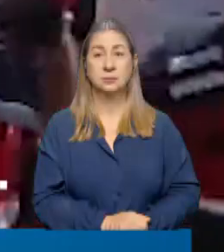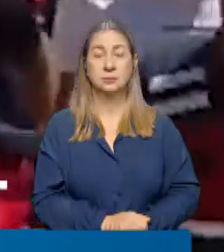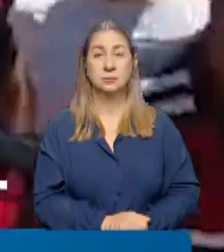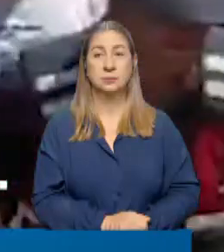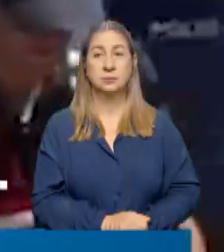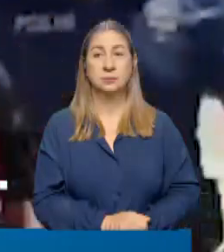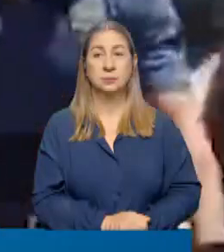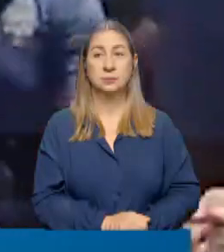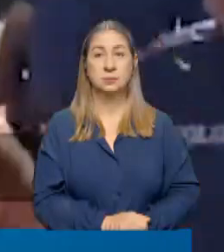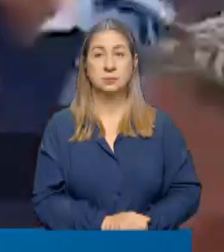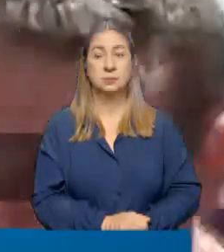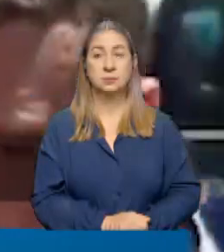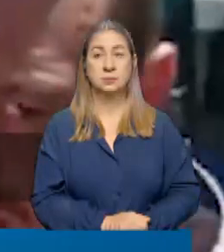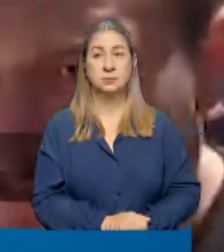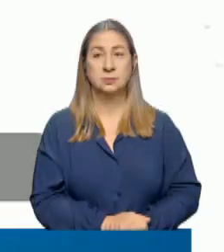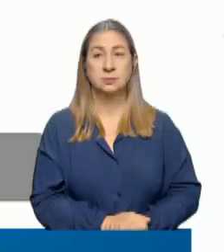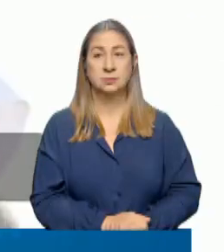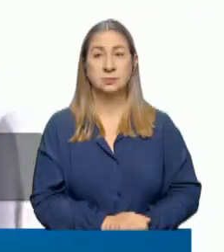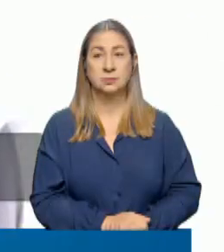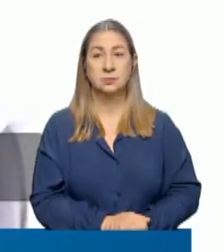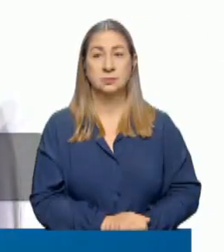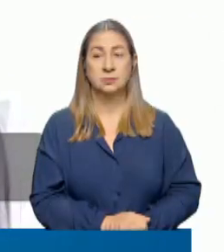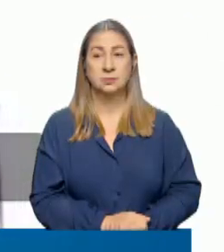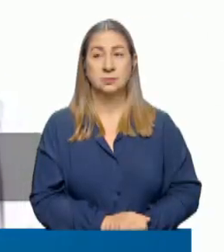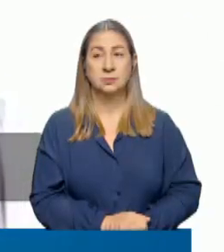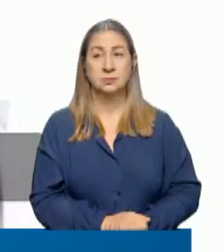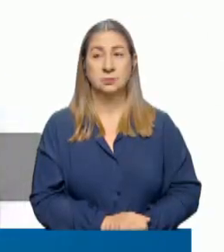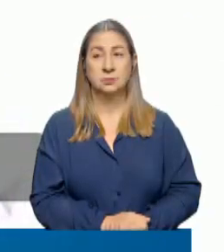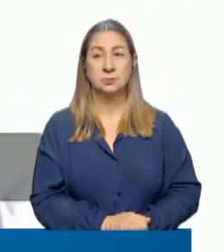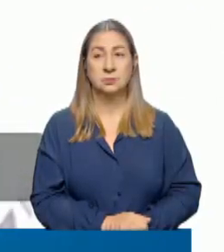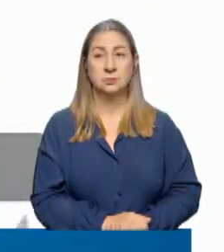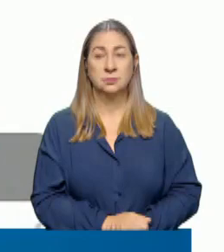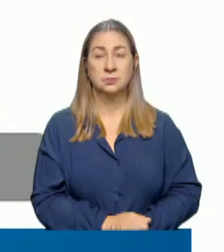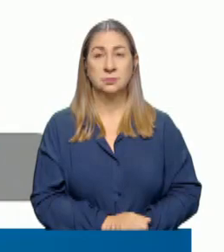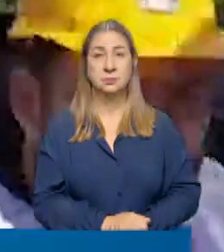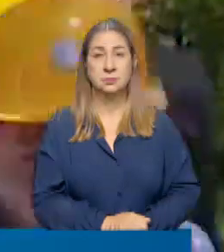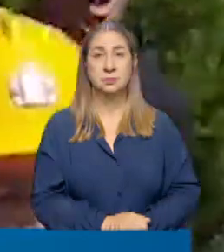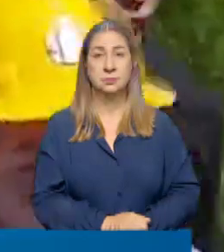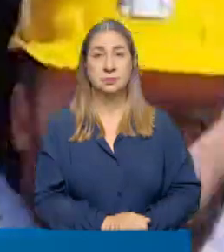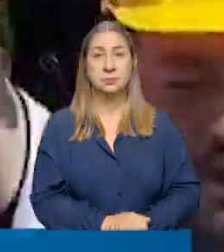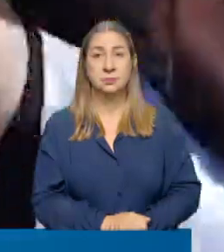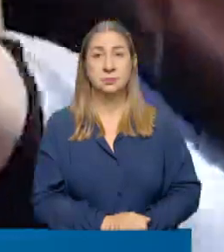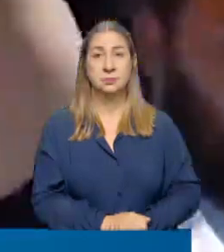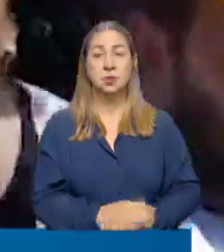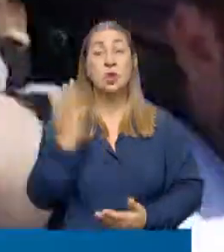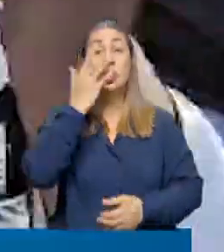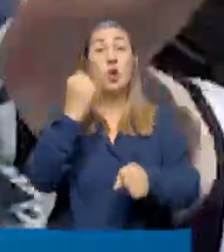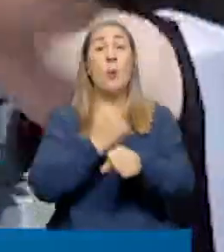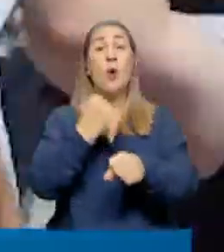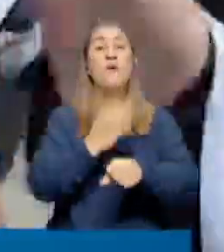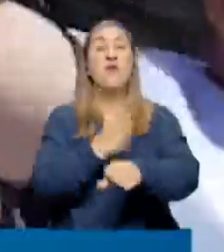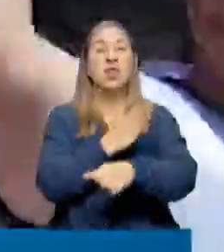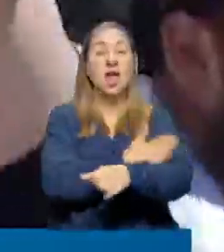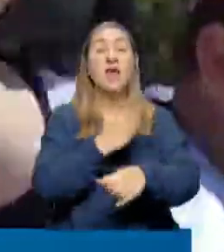Gelip de burada posta koyamazlar. Ayıp, ayıp. Soma'dan çıktık, Ankara yolundayız. Tek derdimiz ekmeğimiz. Kömür,